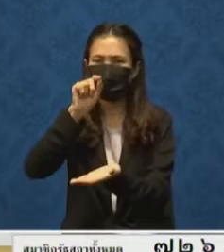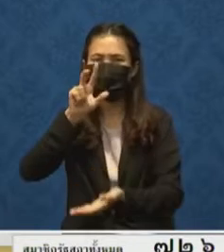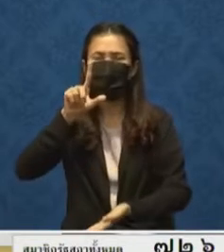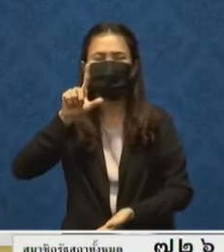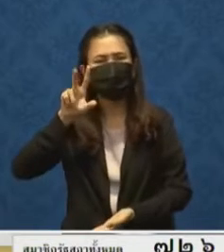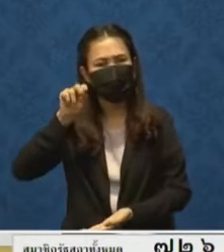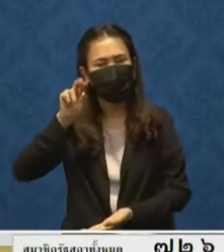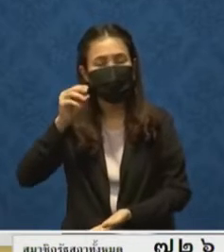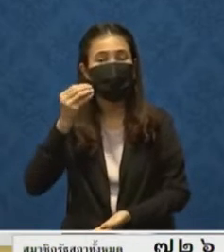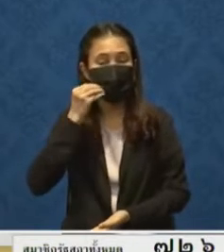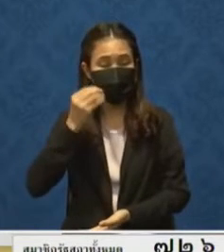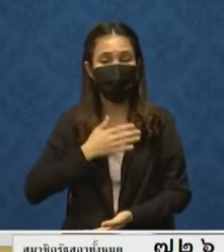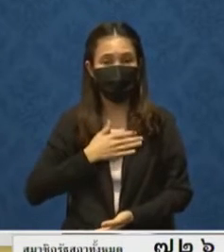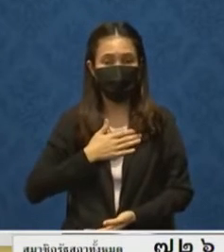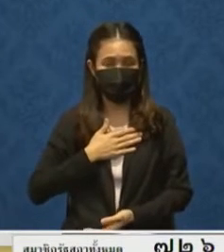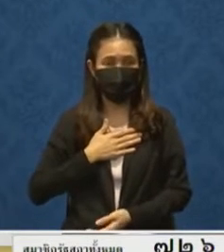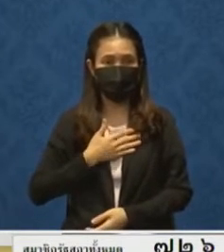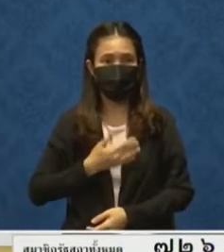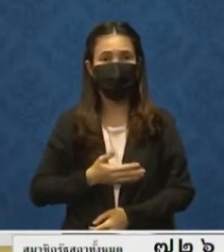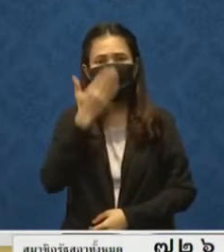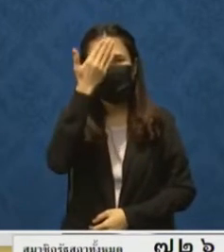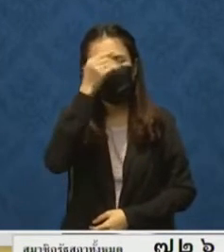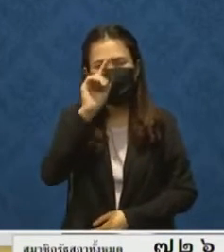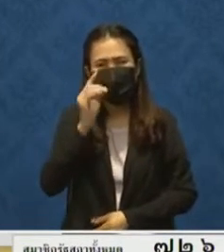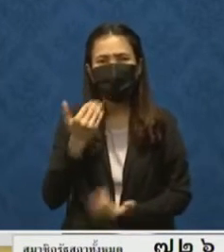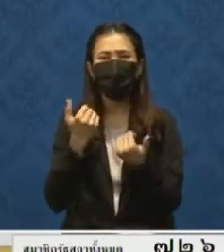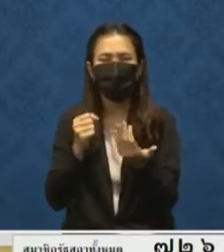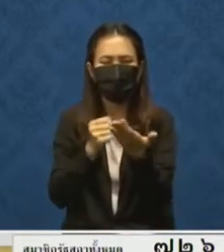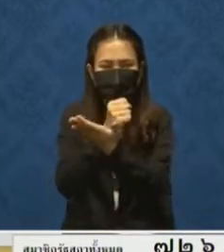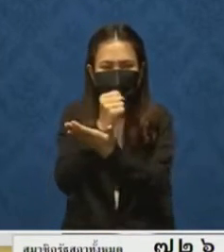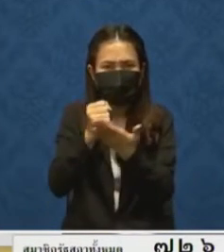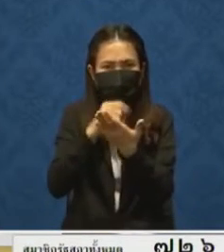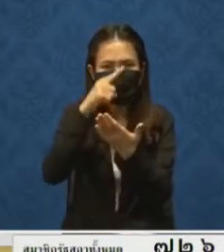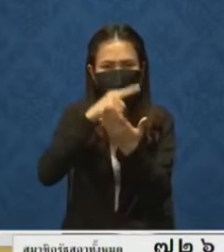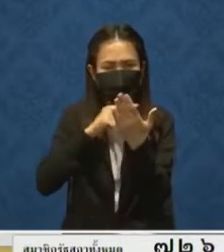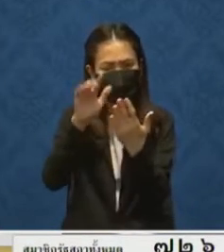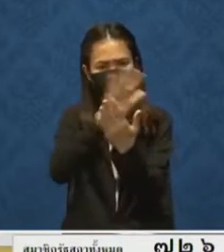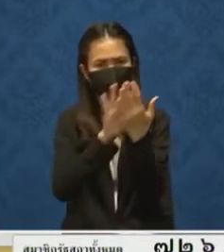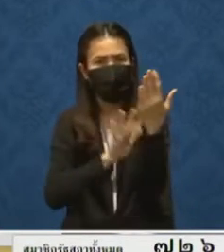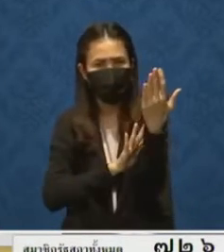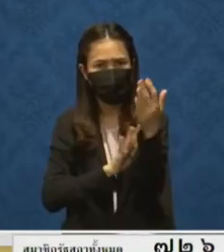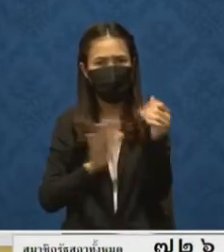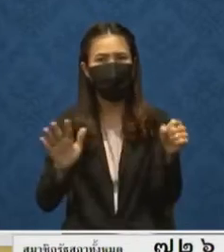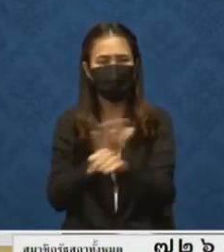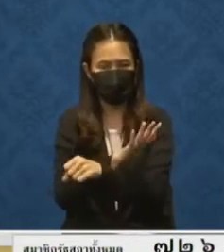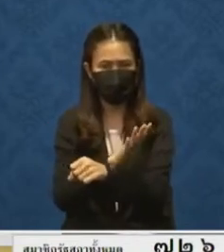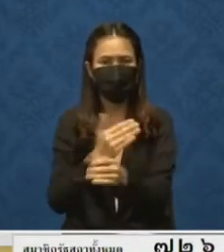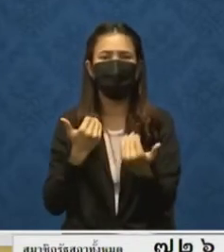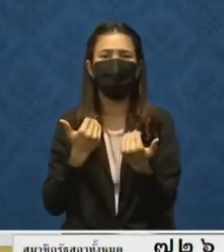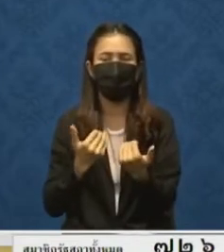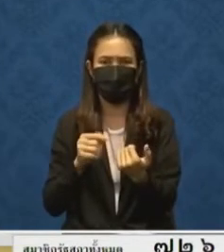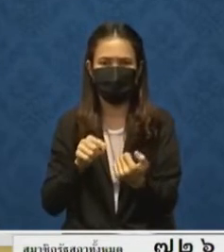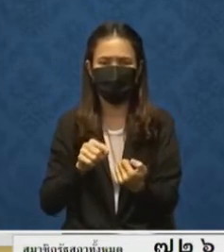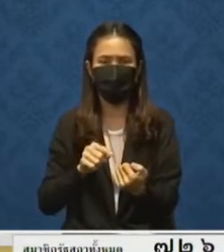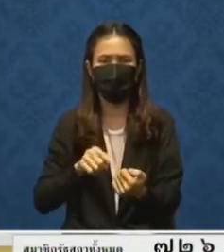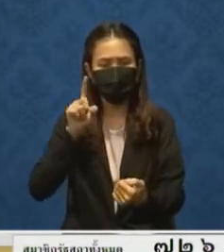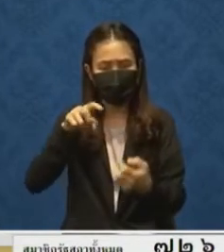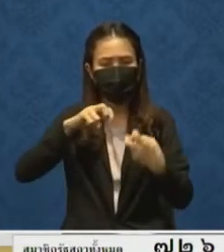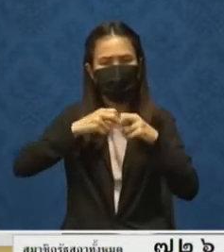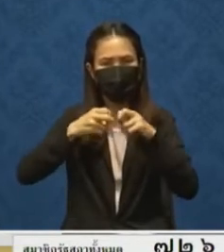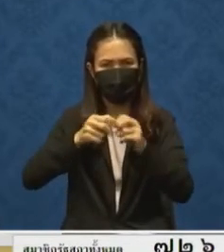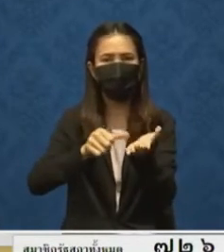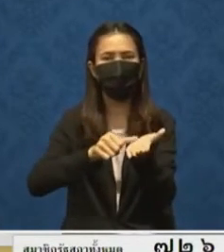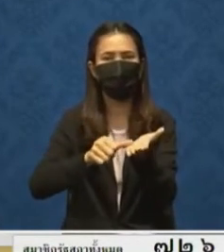าท ในบานผม แสดงว่าาศศศศศศศมีทั่วในตรงนี้ เรื่นี้ที่จะตองไปแก้